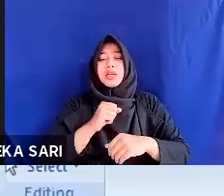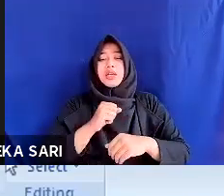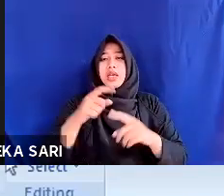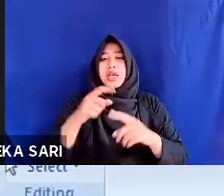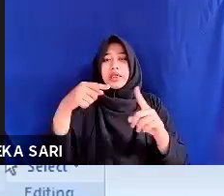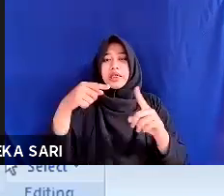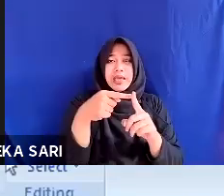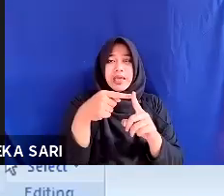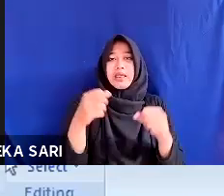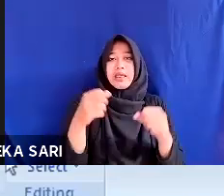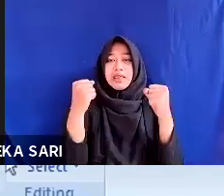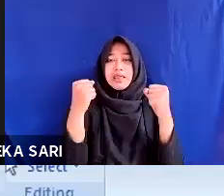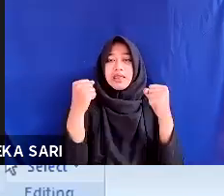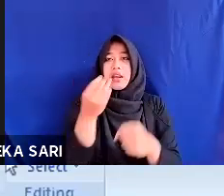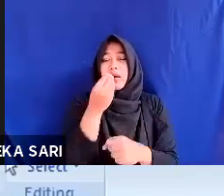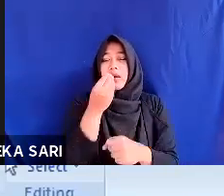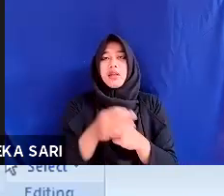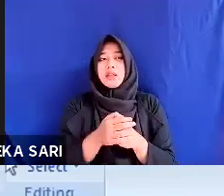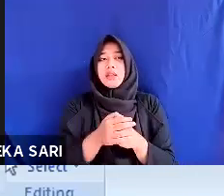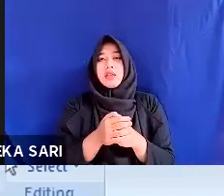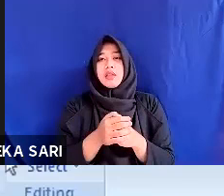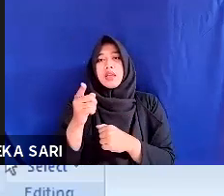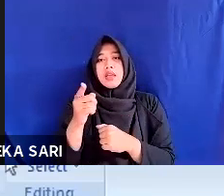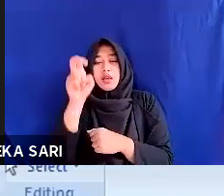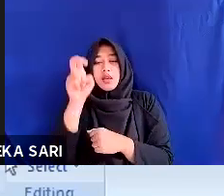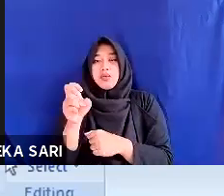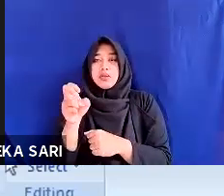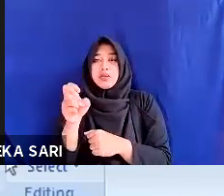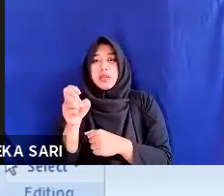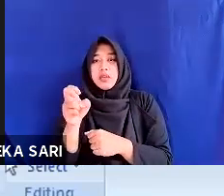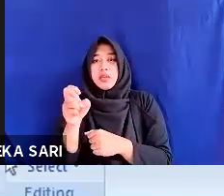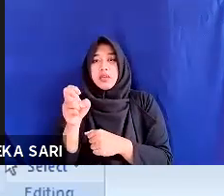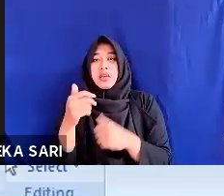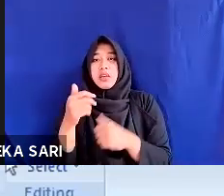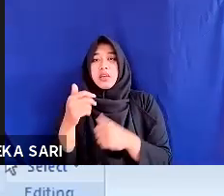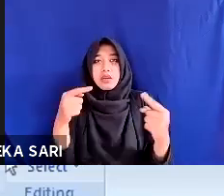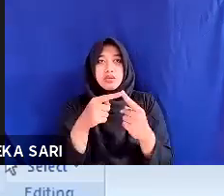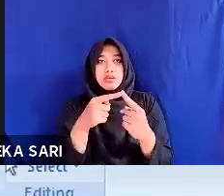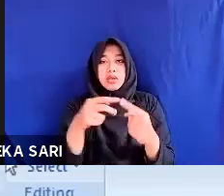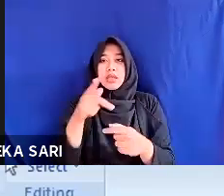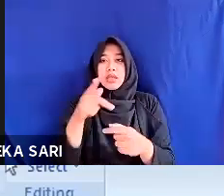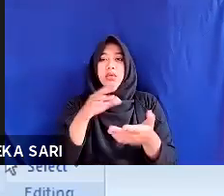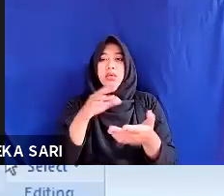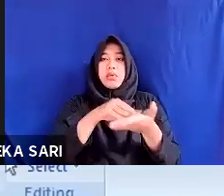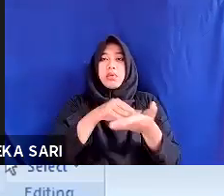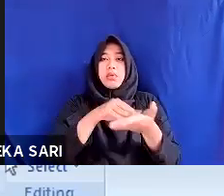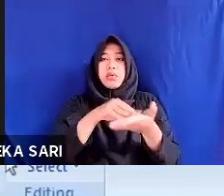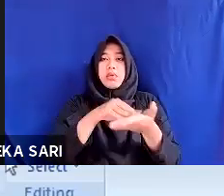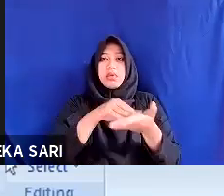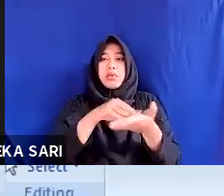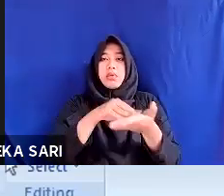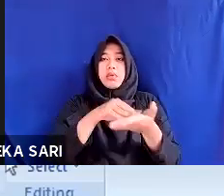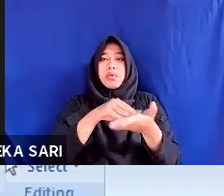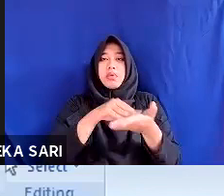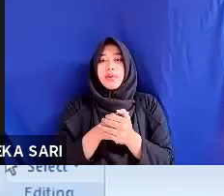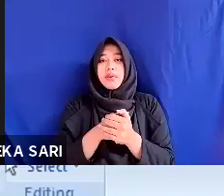mestinya kemudian bisa kita tuju dan kita sedang belajar atau diajari oleh pandemi itu sendiri. Nah, ini adalah